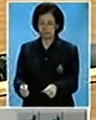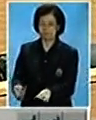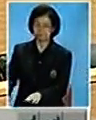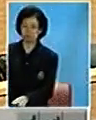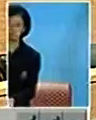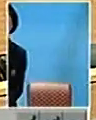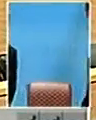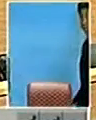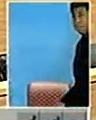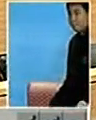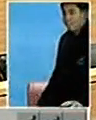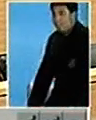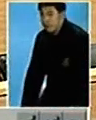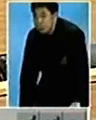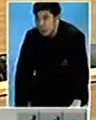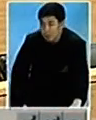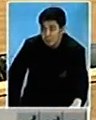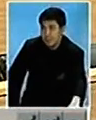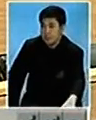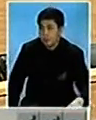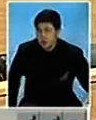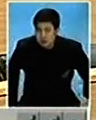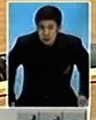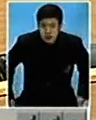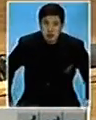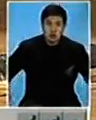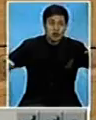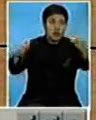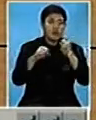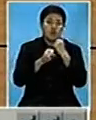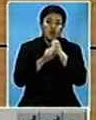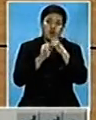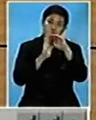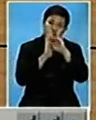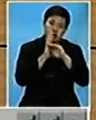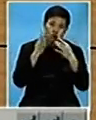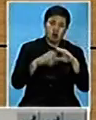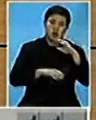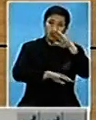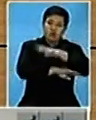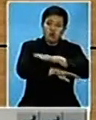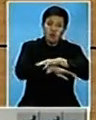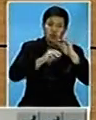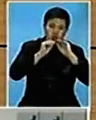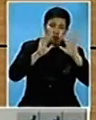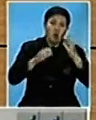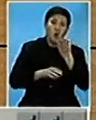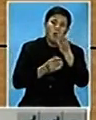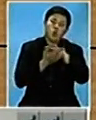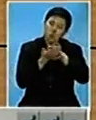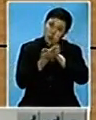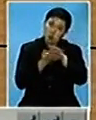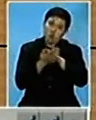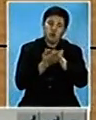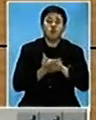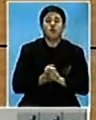ว่ามีการทำงานกันอย่างเป็นกระบวนการแล้วในที่สุดก็มาประกาศขอขมาลงในหน้าหนังสือพิมพ์ท่านประธ